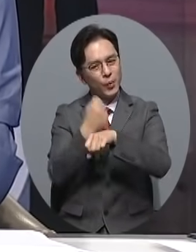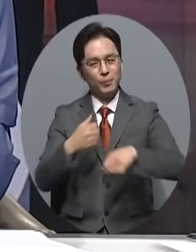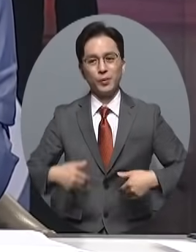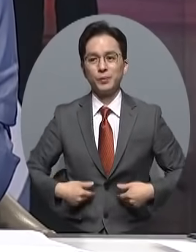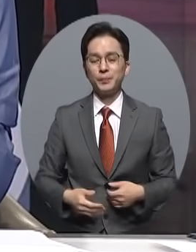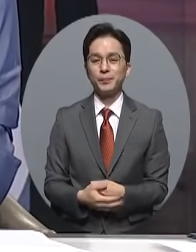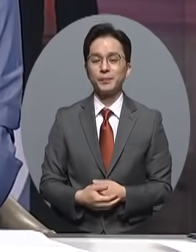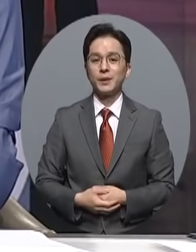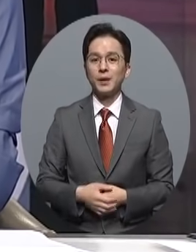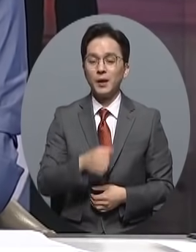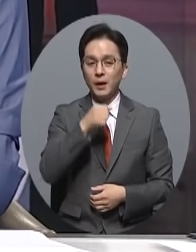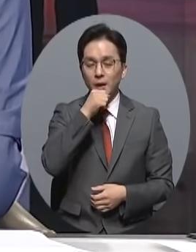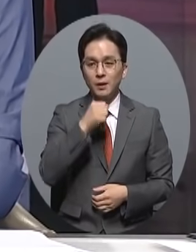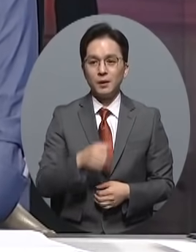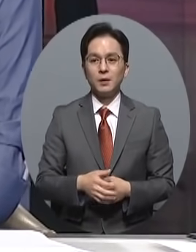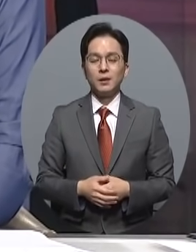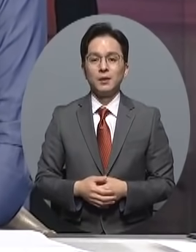수준인데